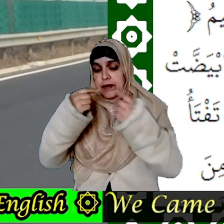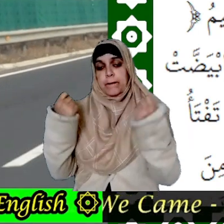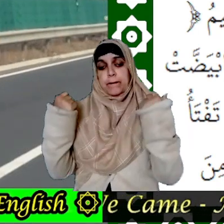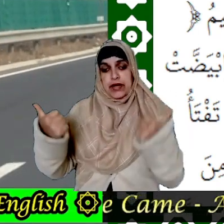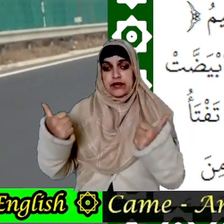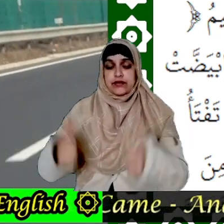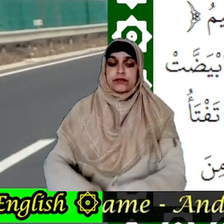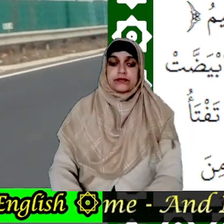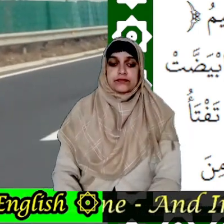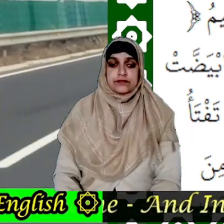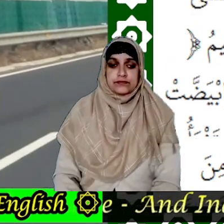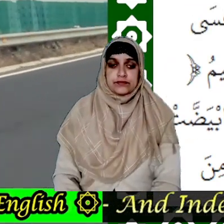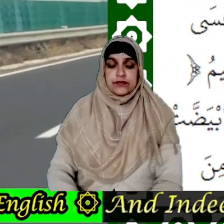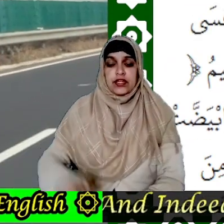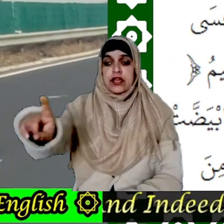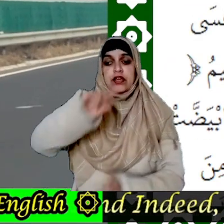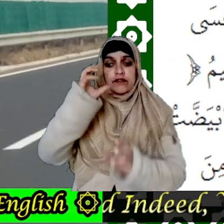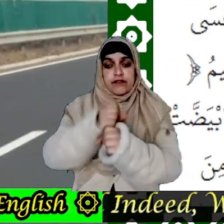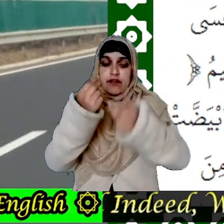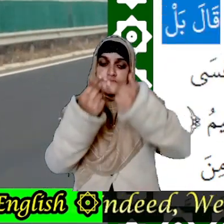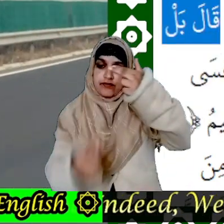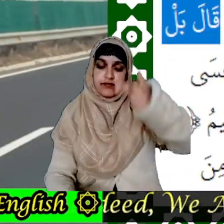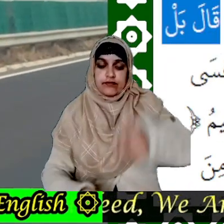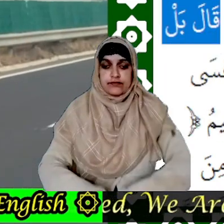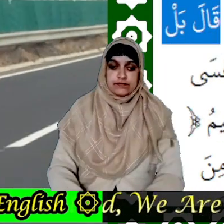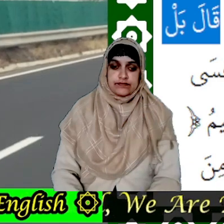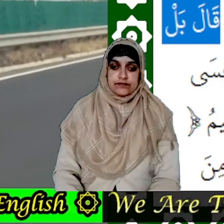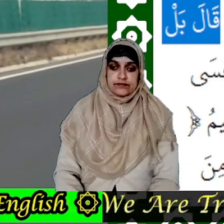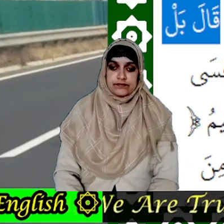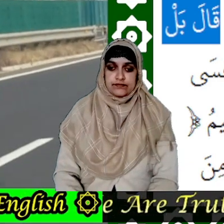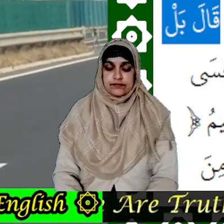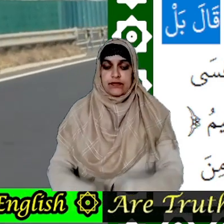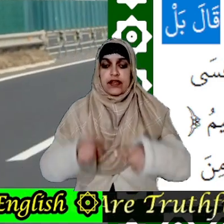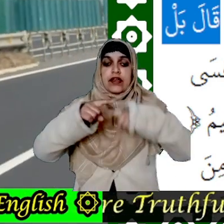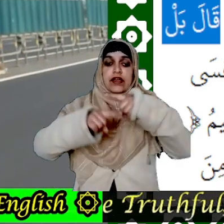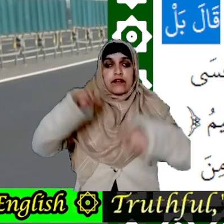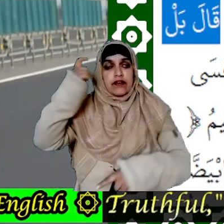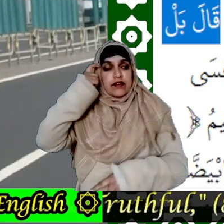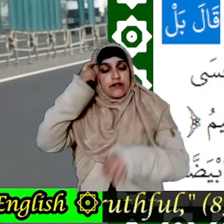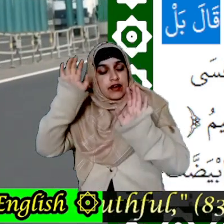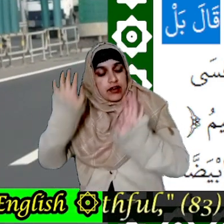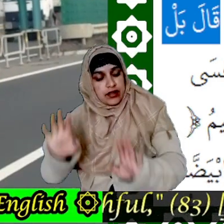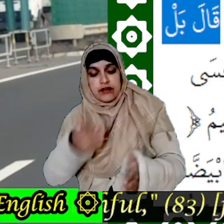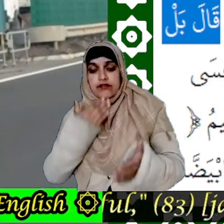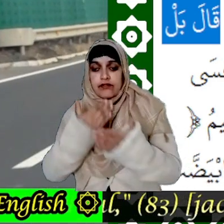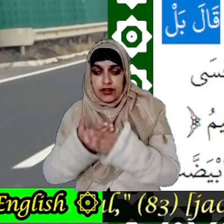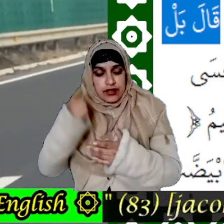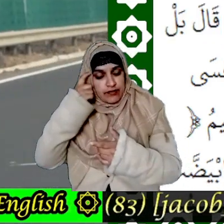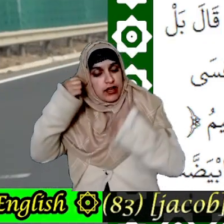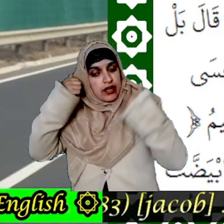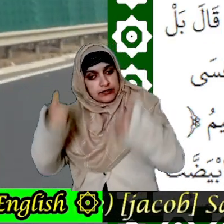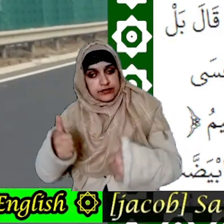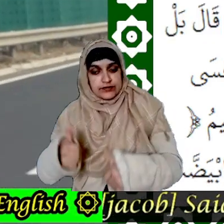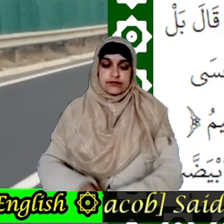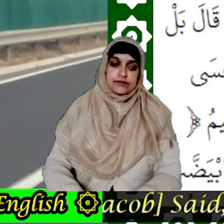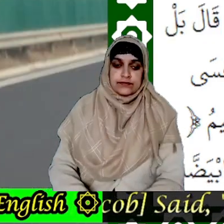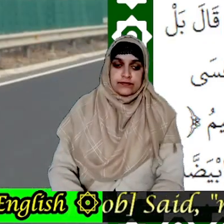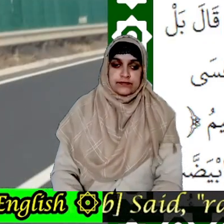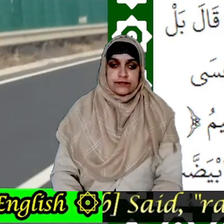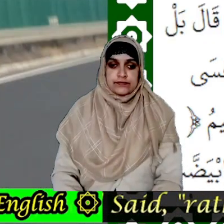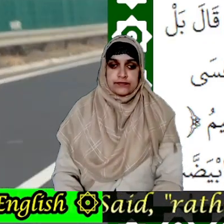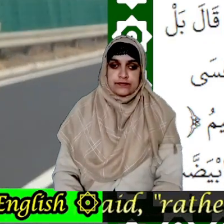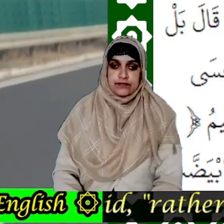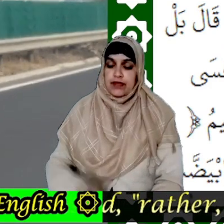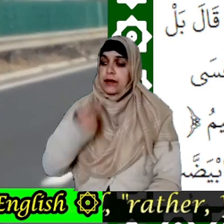لكم أنفسكم لبو غيسني سني ميد آيس أمرا. واتقد لقو سني